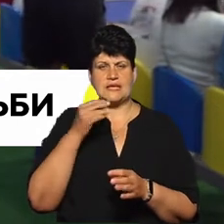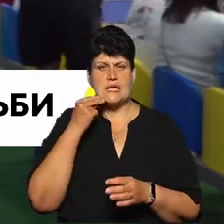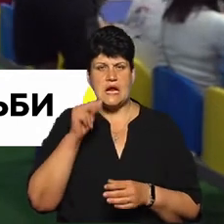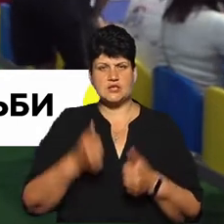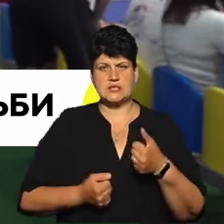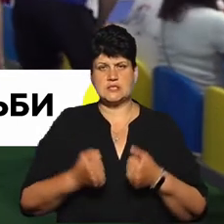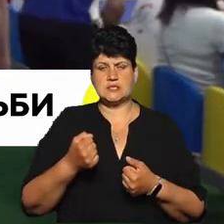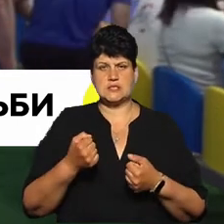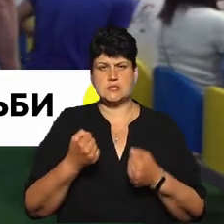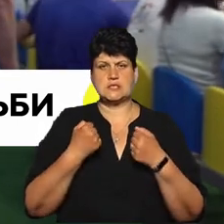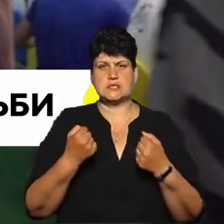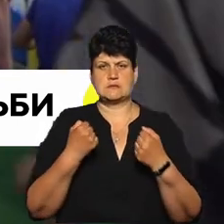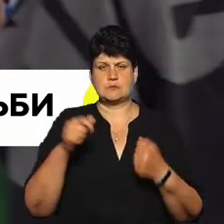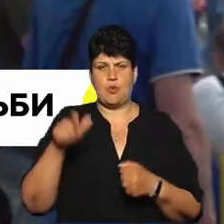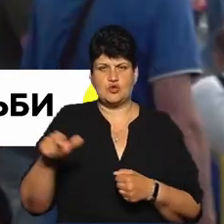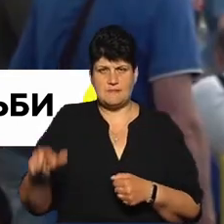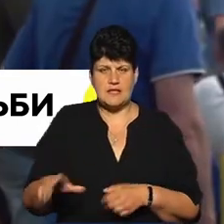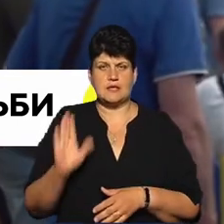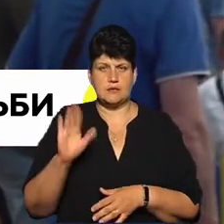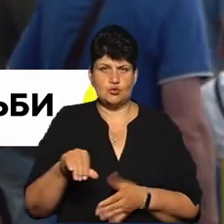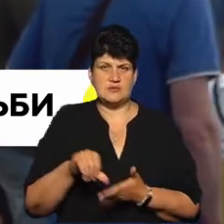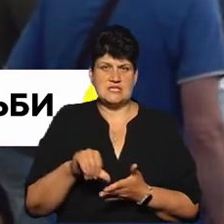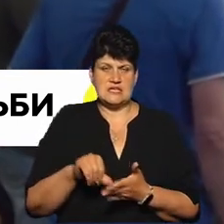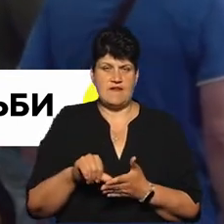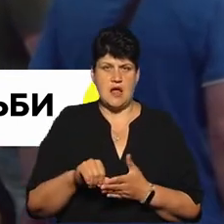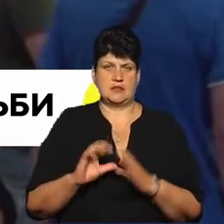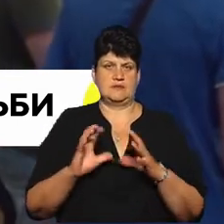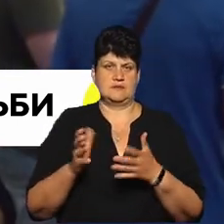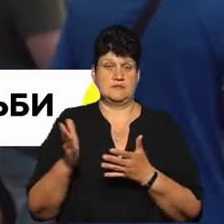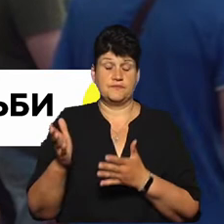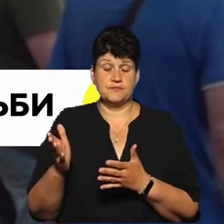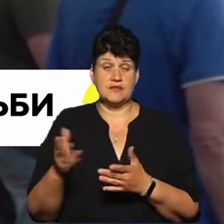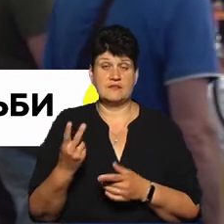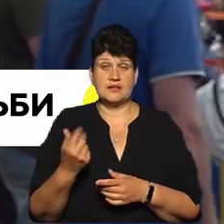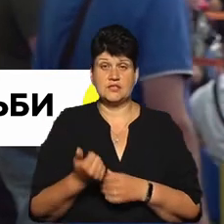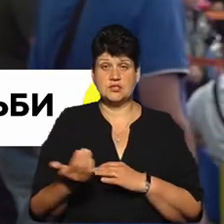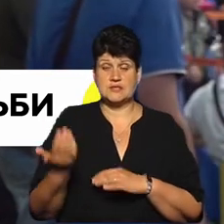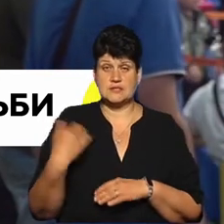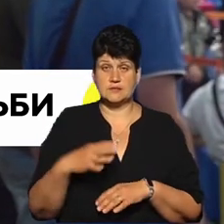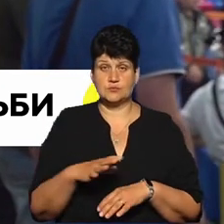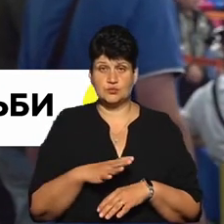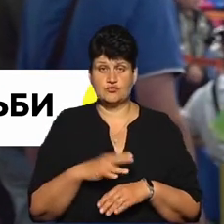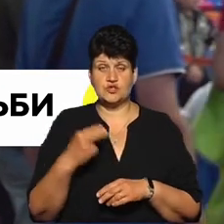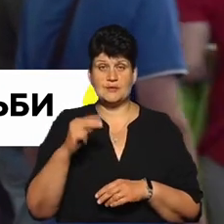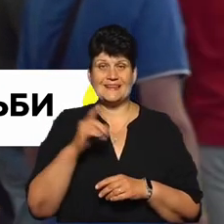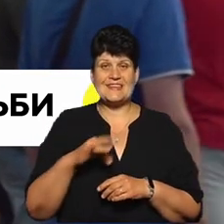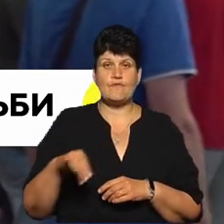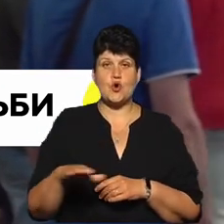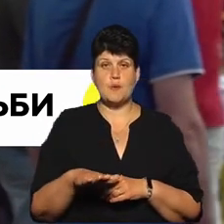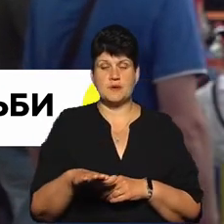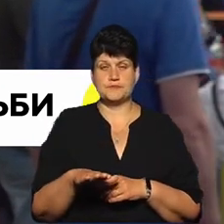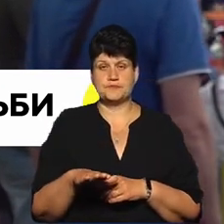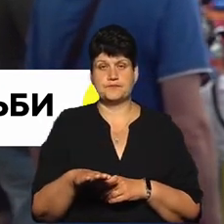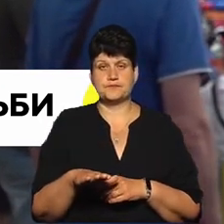нашу Україну на світовому форумі. 2 тижні тому проходив чемпіонат Європи в Римі,